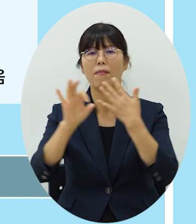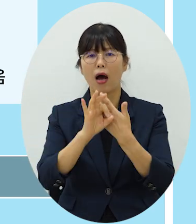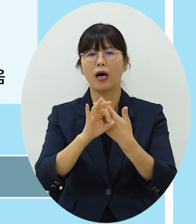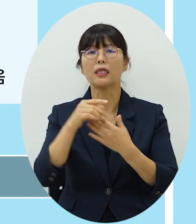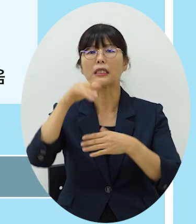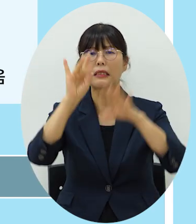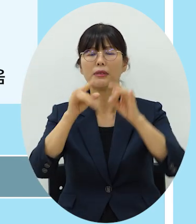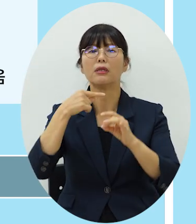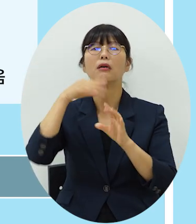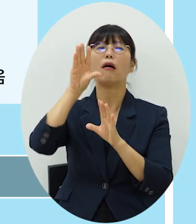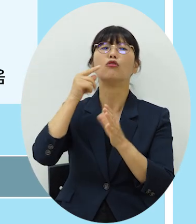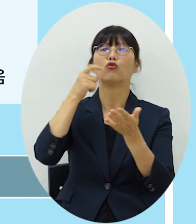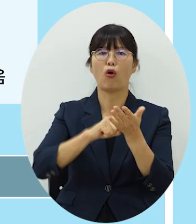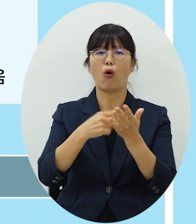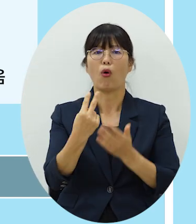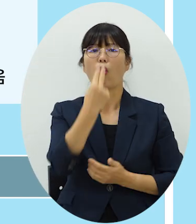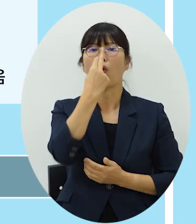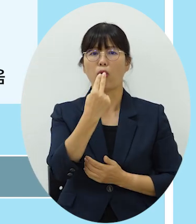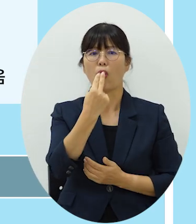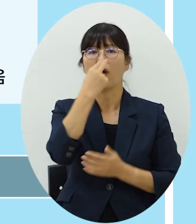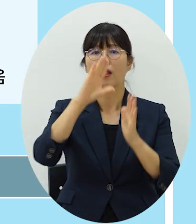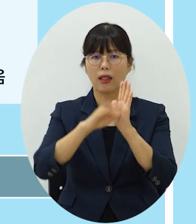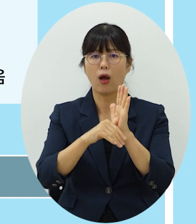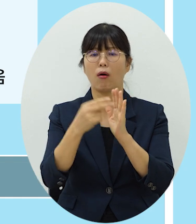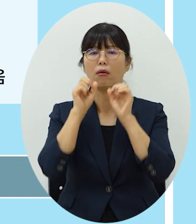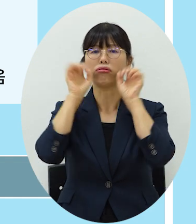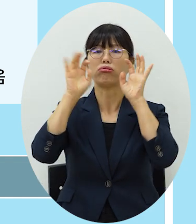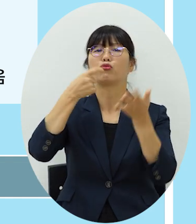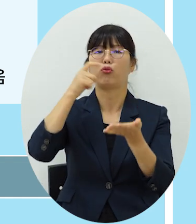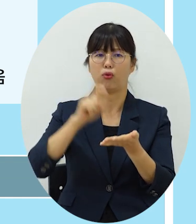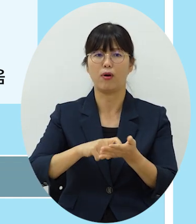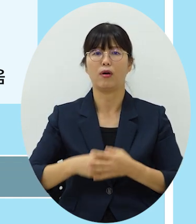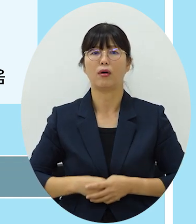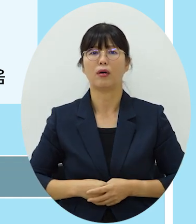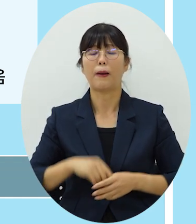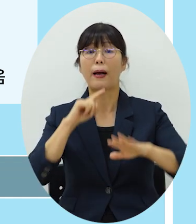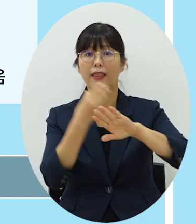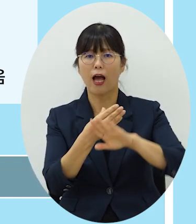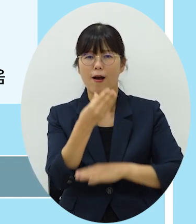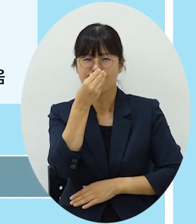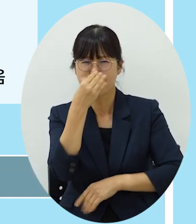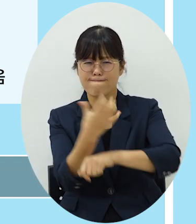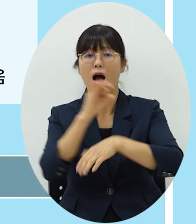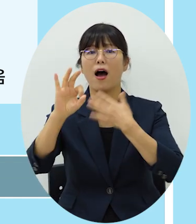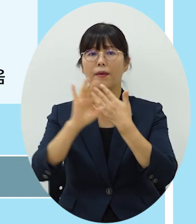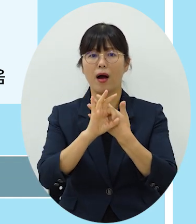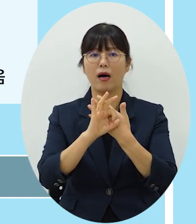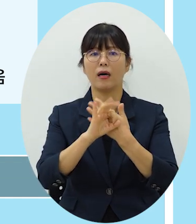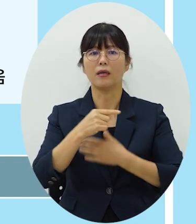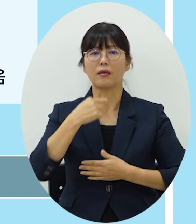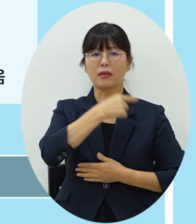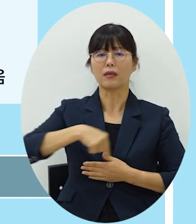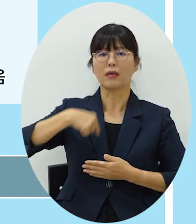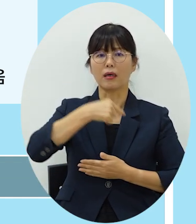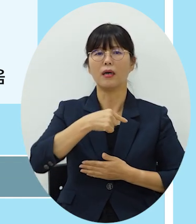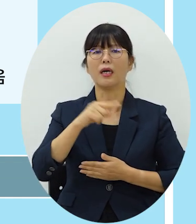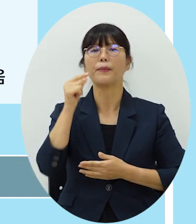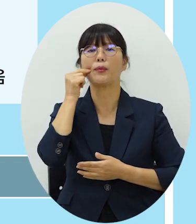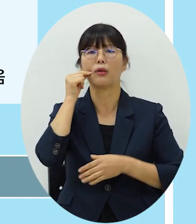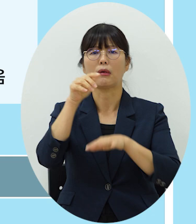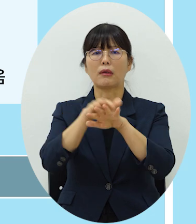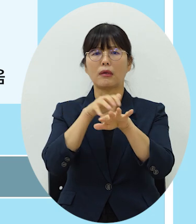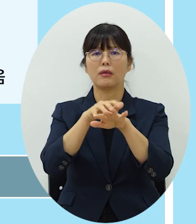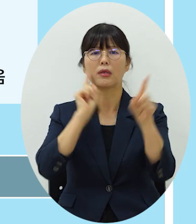기도로 넘어가거나 인공호흡기로 호흡할 때는 공기가 새어나갈 수 있고 반대로 압력이 높다면 기관 내 피부 점막의 손상